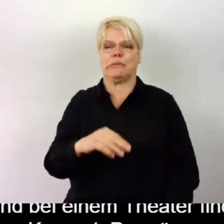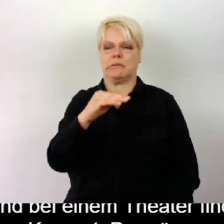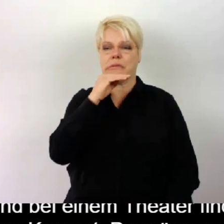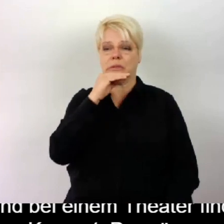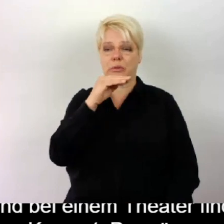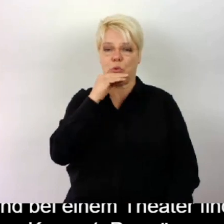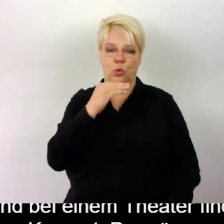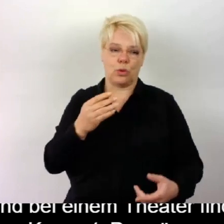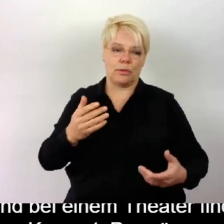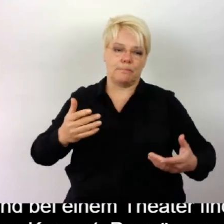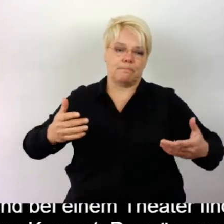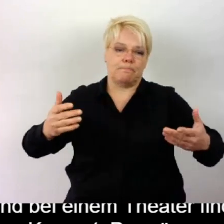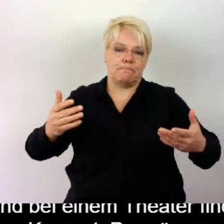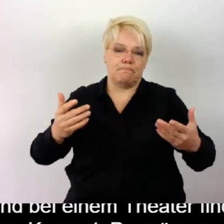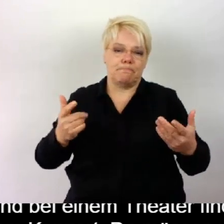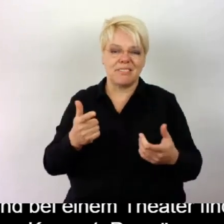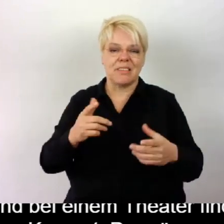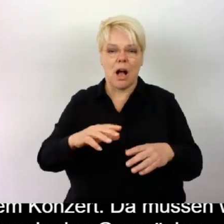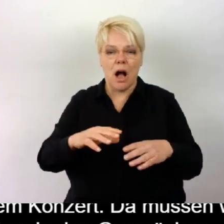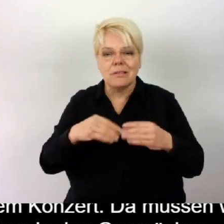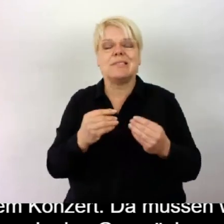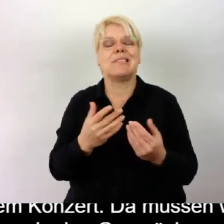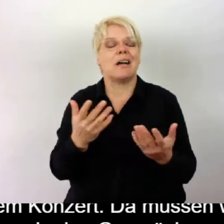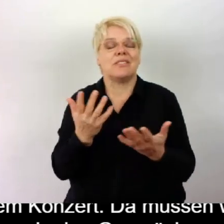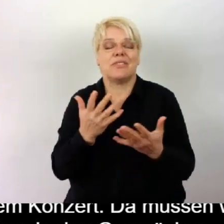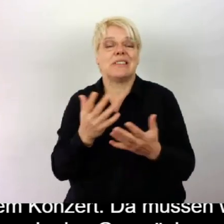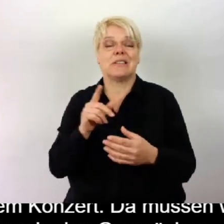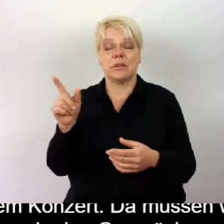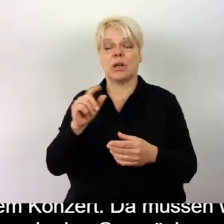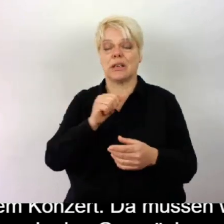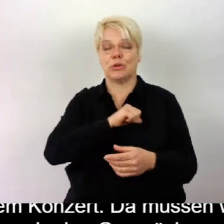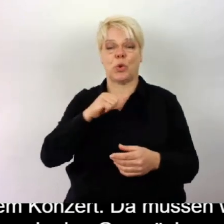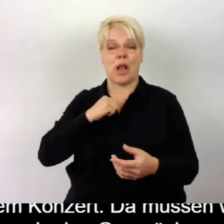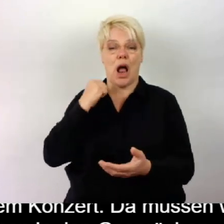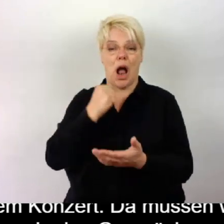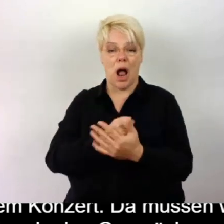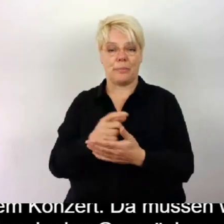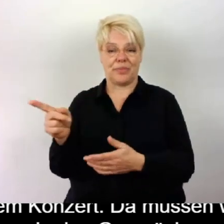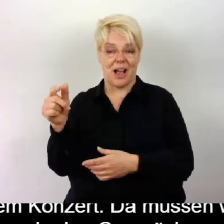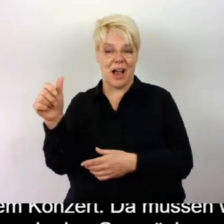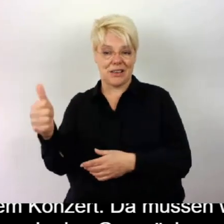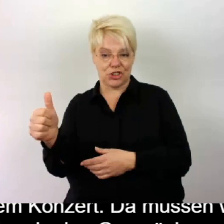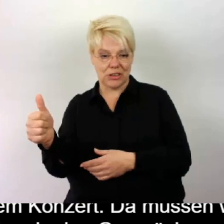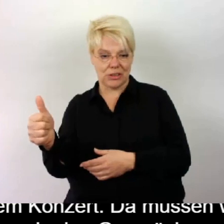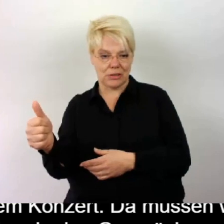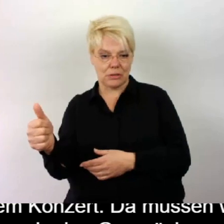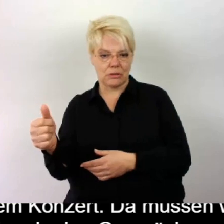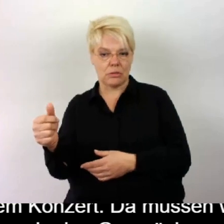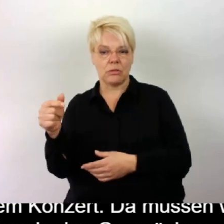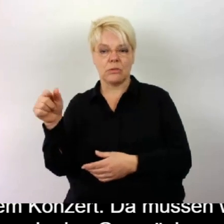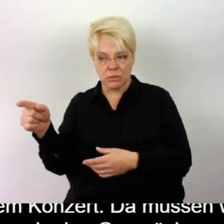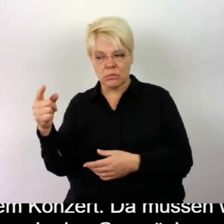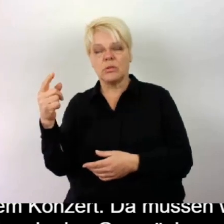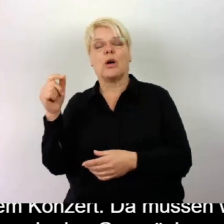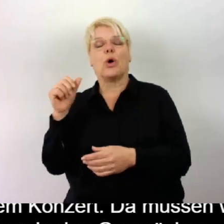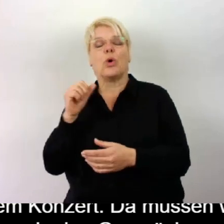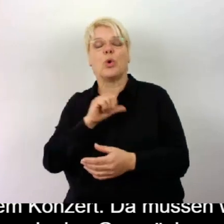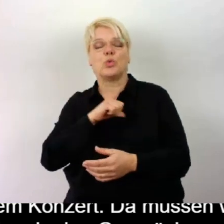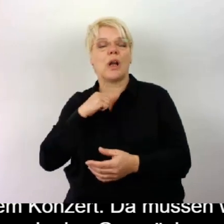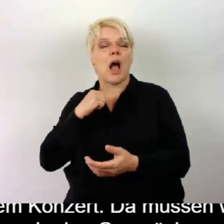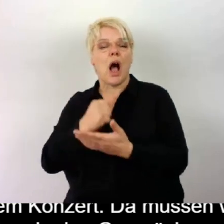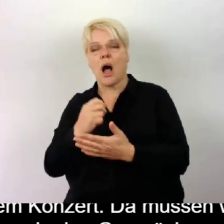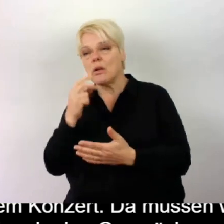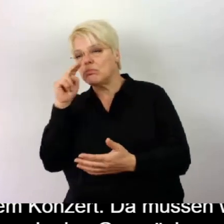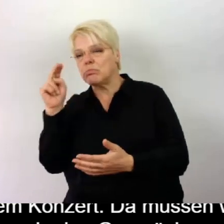im Staatstheater machen. Verstehen Sie, was ich meine? Und das noch zu justieren und fein zu machen, da ist man letztlich noch